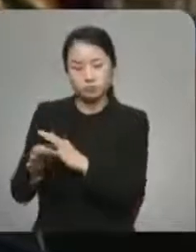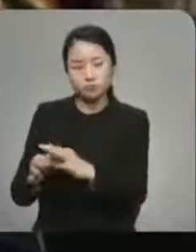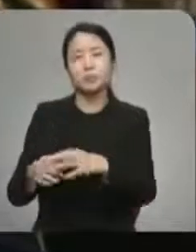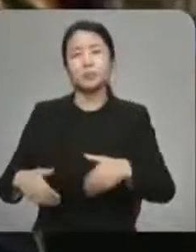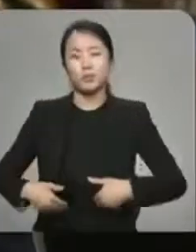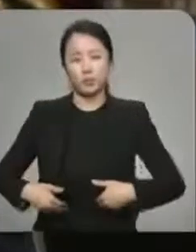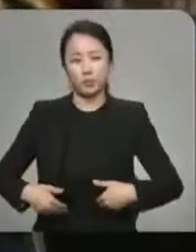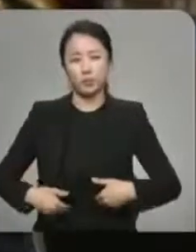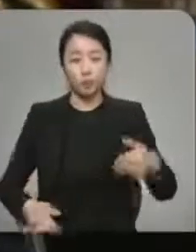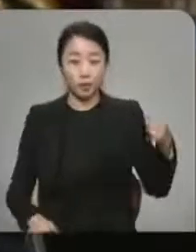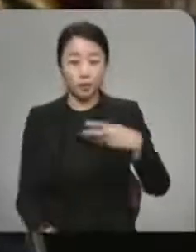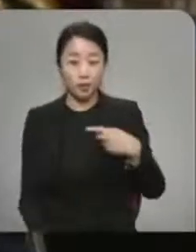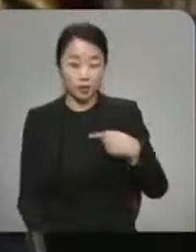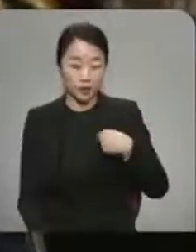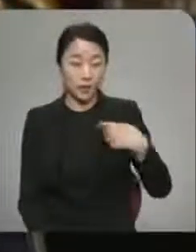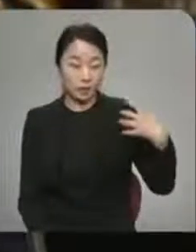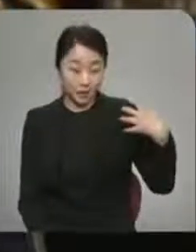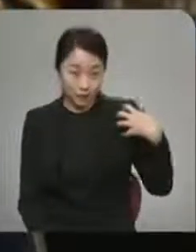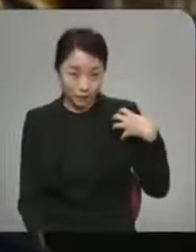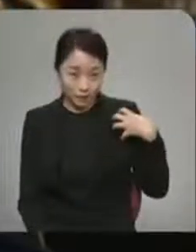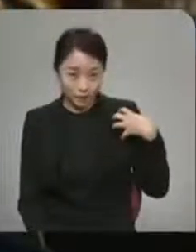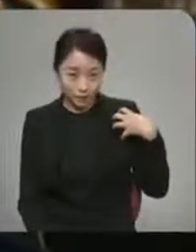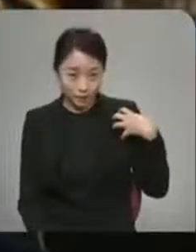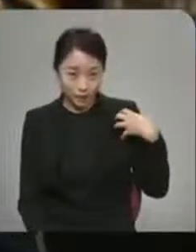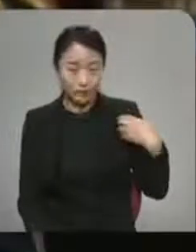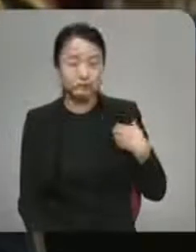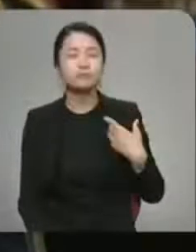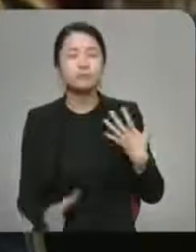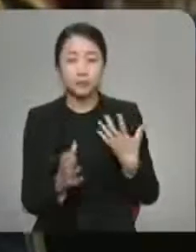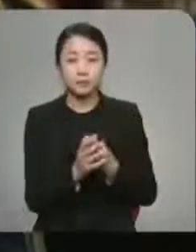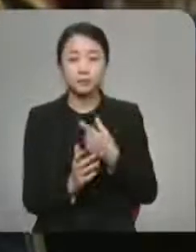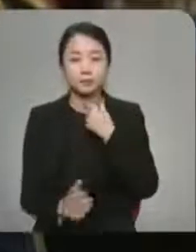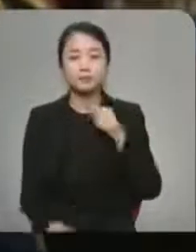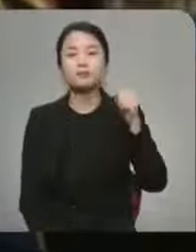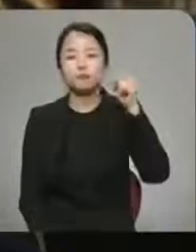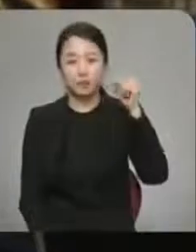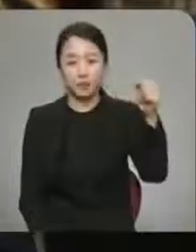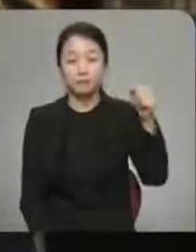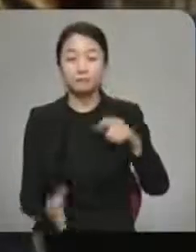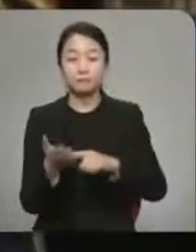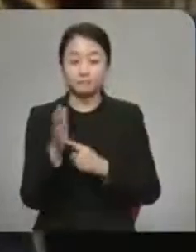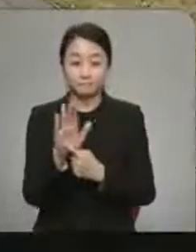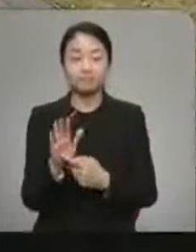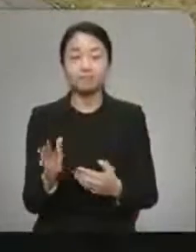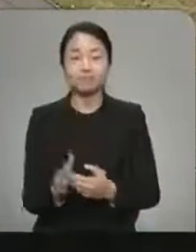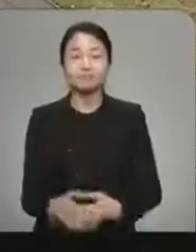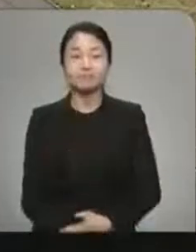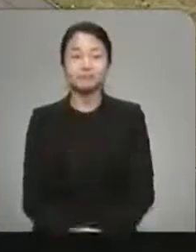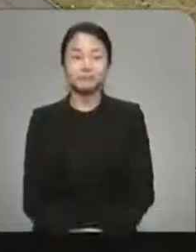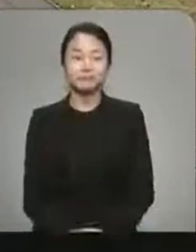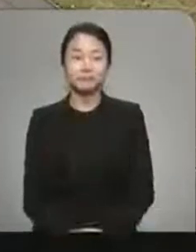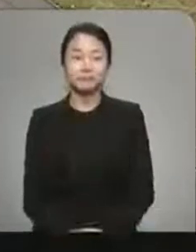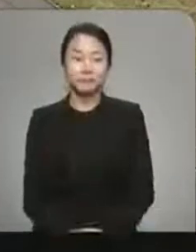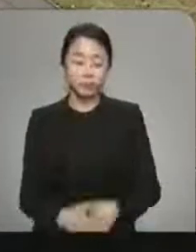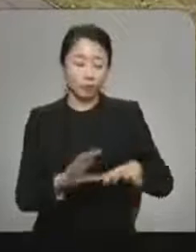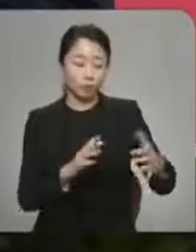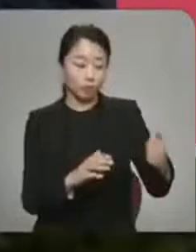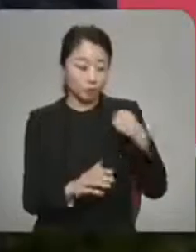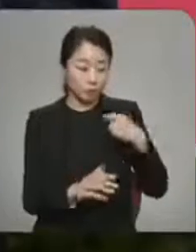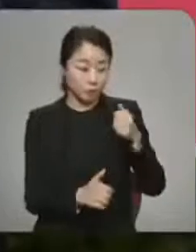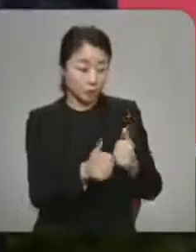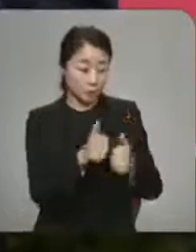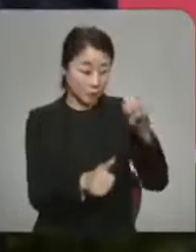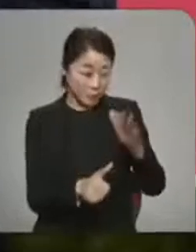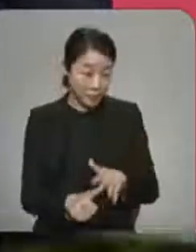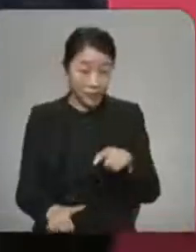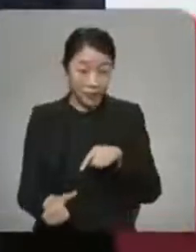중요합니다 그래서 제가 이 역할을 하기 위해서 출마를 하게 됬습니다 국민의 임경선 에서 배출했던